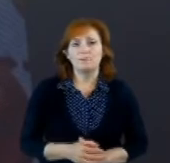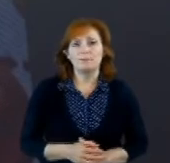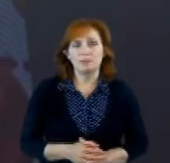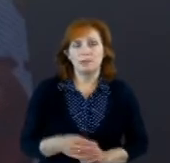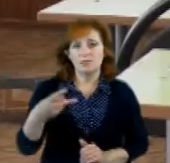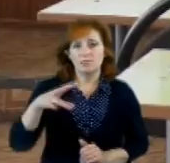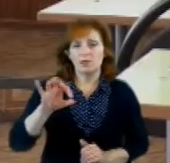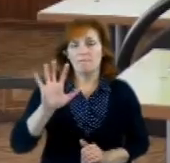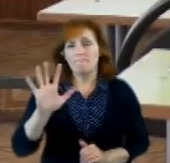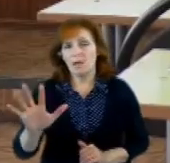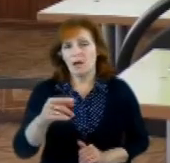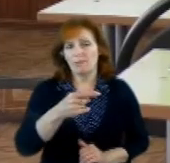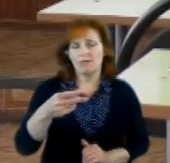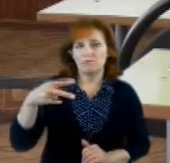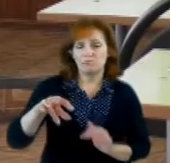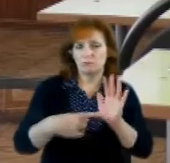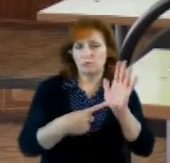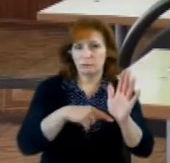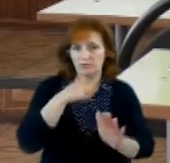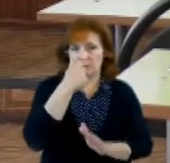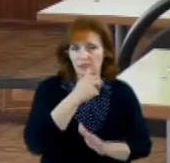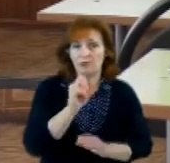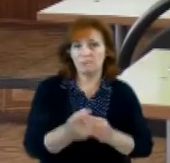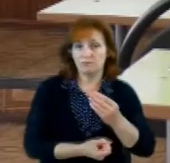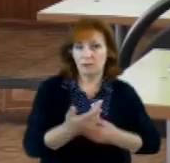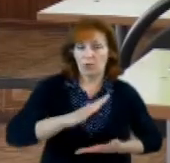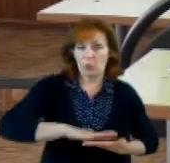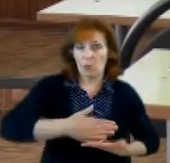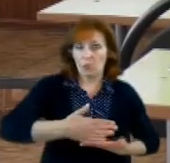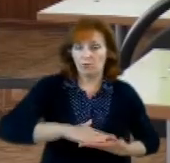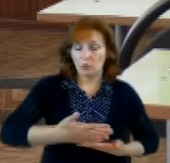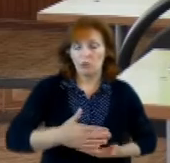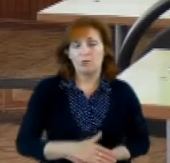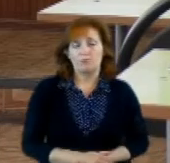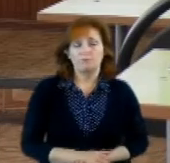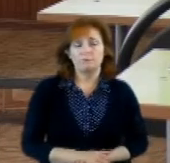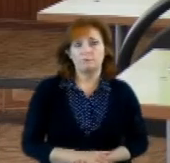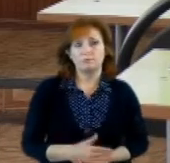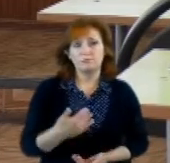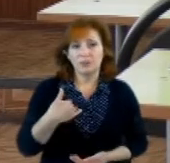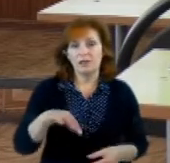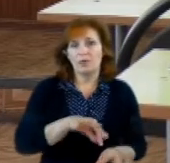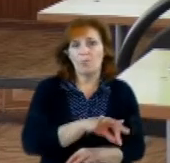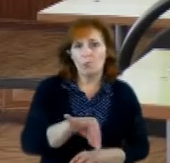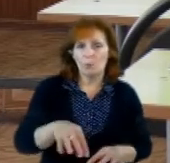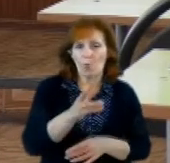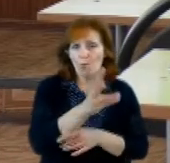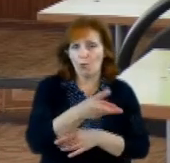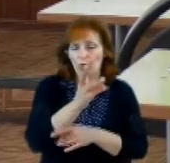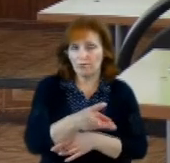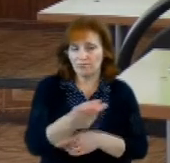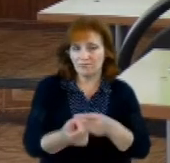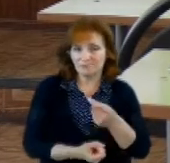2005-2006 рік, тобто як у мене з'явився вдома ноутбук, тоді і проєктор, і тоді, власне,